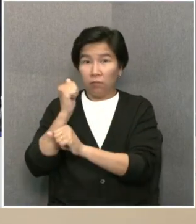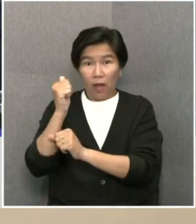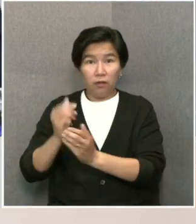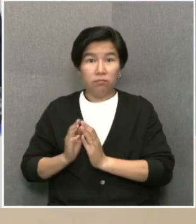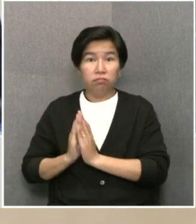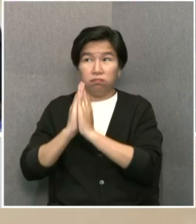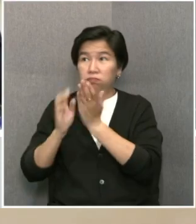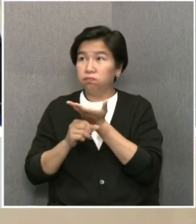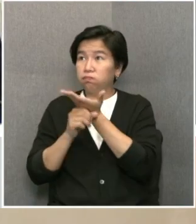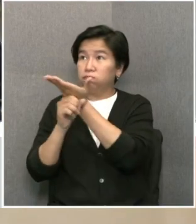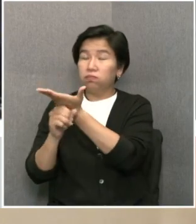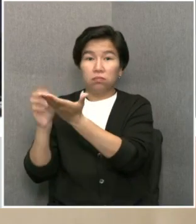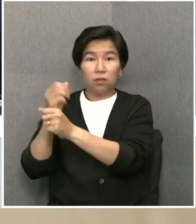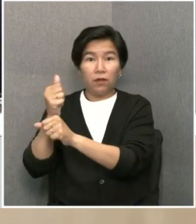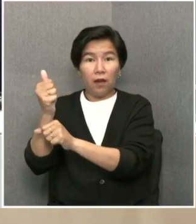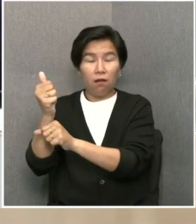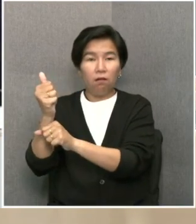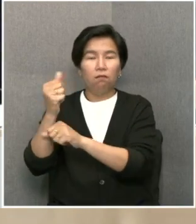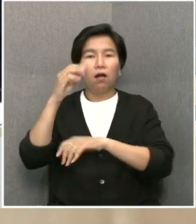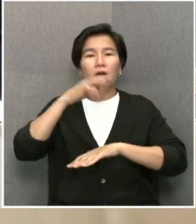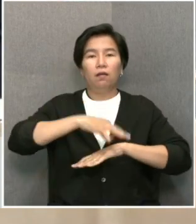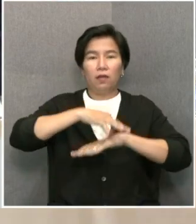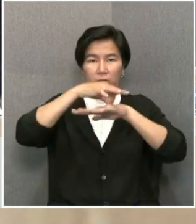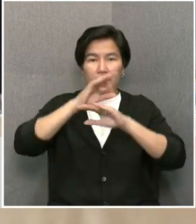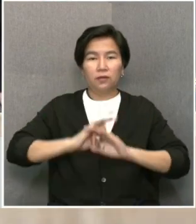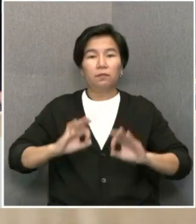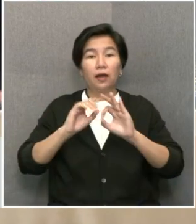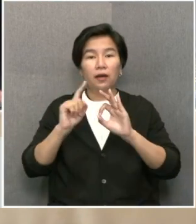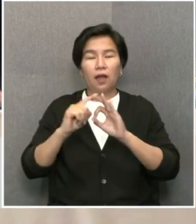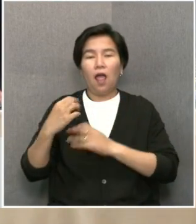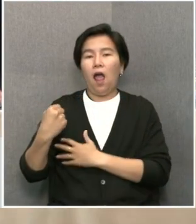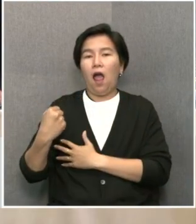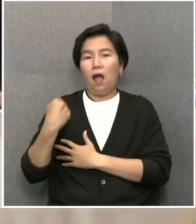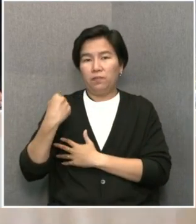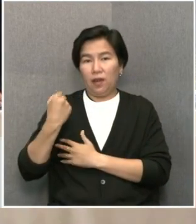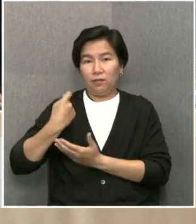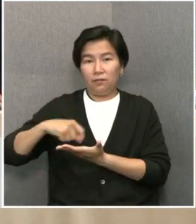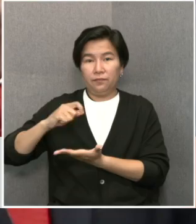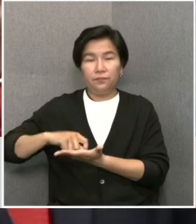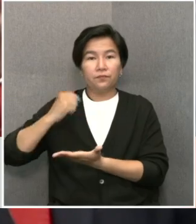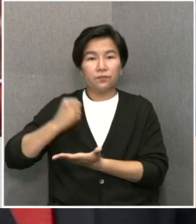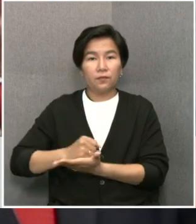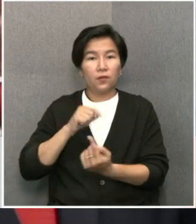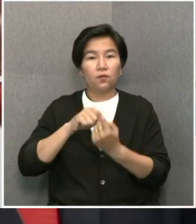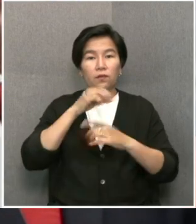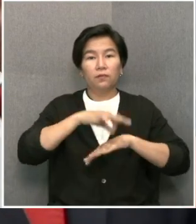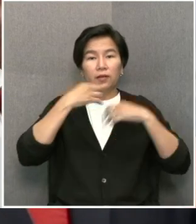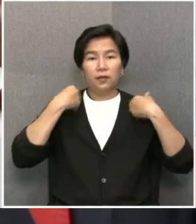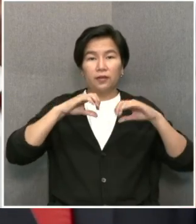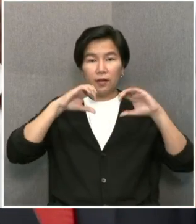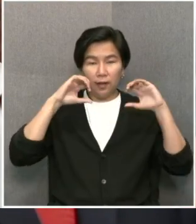ปกติการจะแต่งตั้งตำแหน่งใดก็ตามเป็นพระราชอำนาจกรณีแต่งตั้งข้าราชการประจำผู้พิพากษา